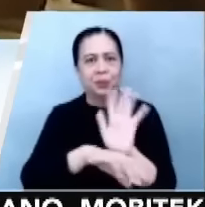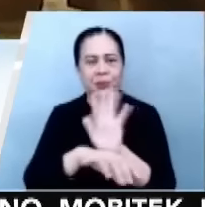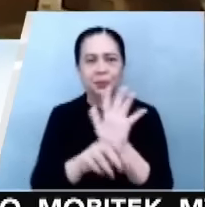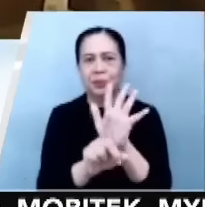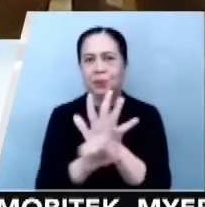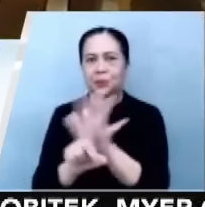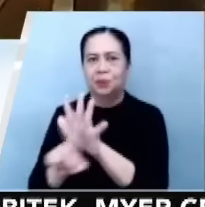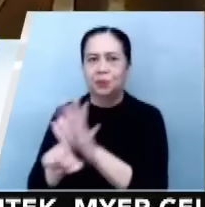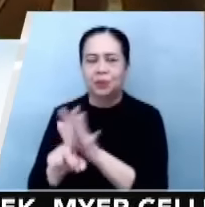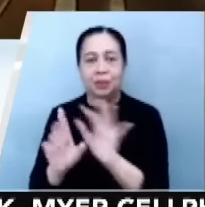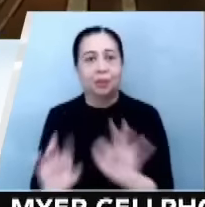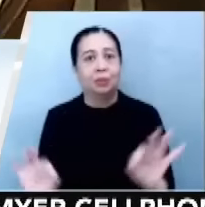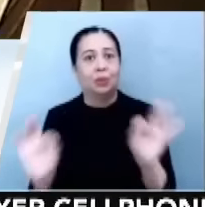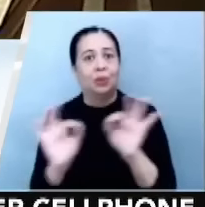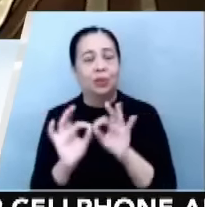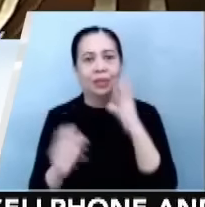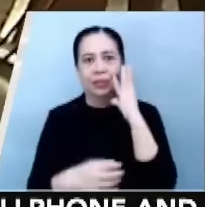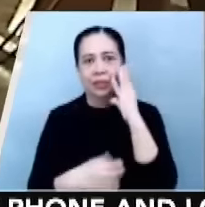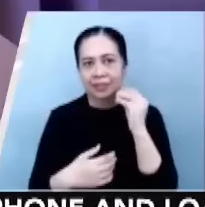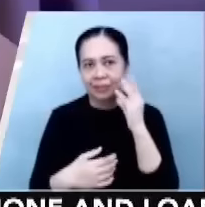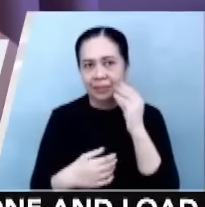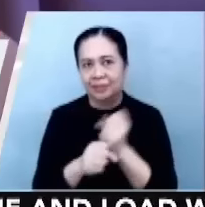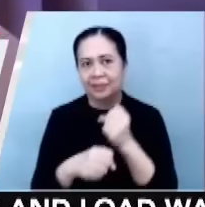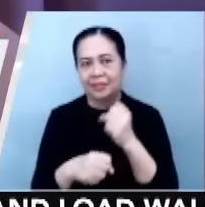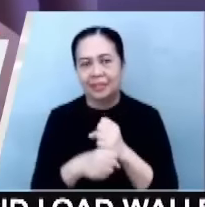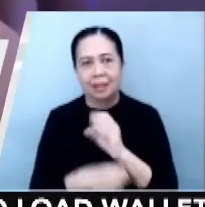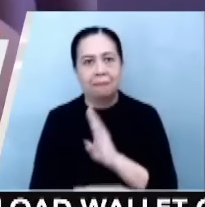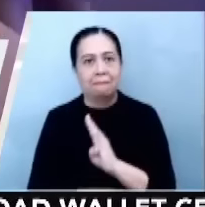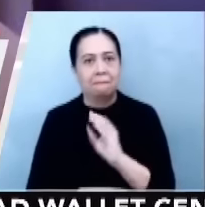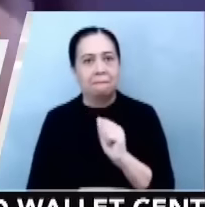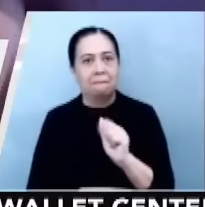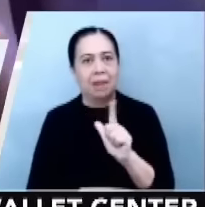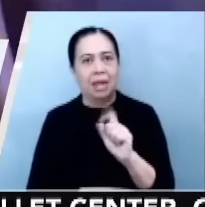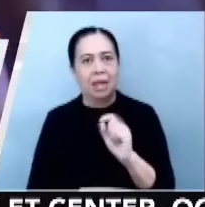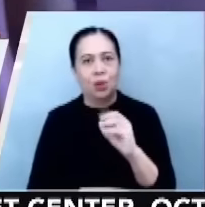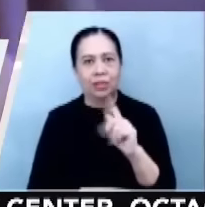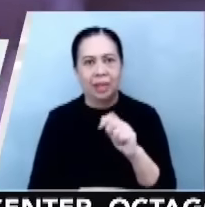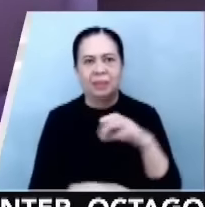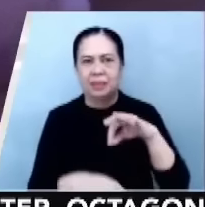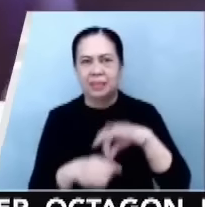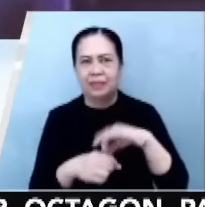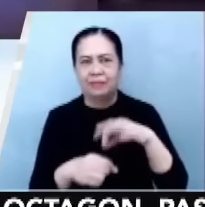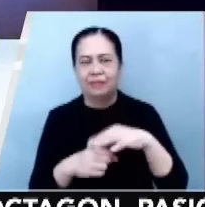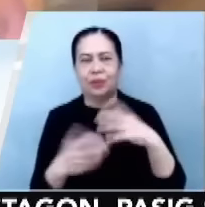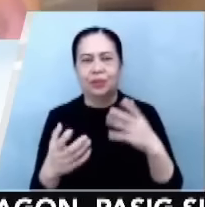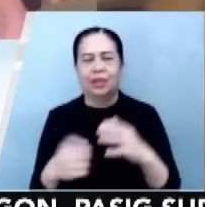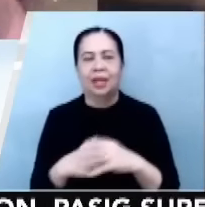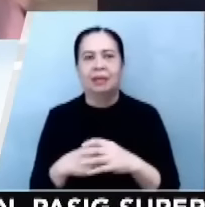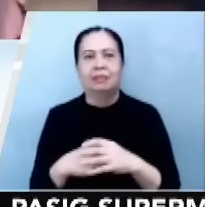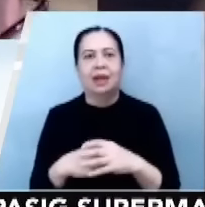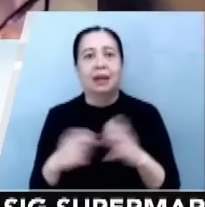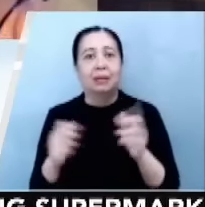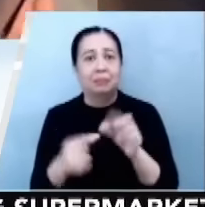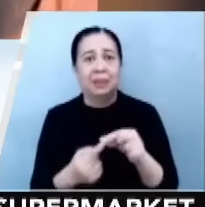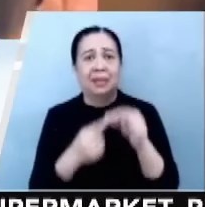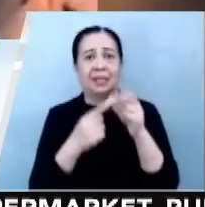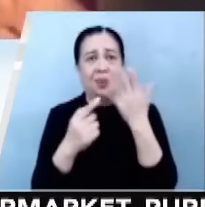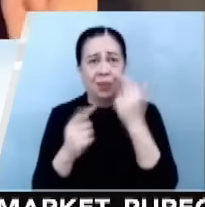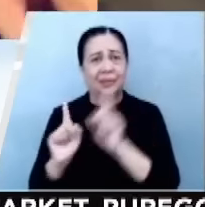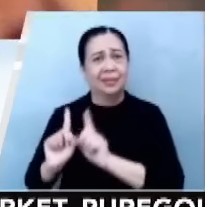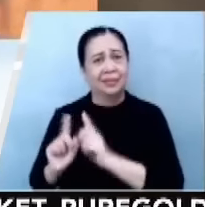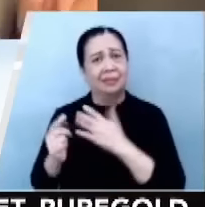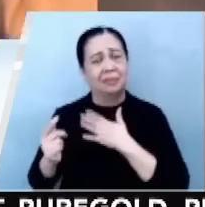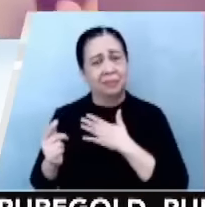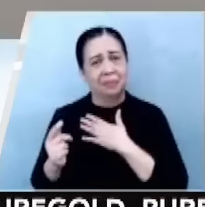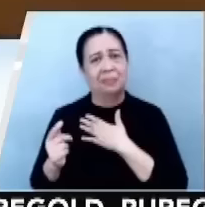sinasabi ko nga, yung experience ko sa paggawa ng Balota. At siguro sobrang special pa nito dahil nandito yung asawa ko, katabi ko, habang binanggit